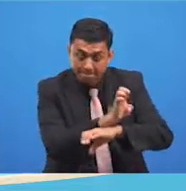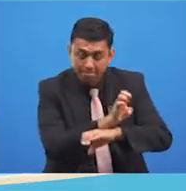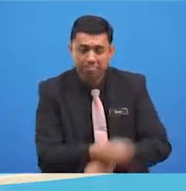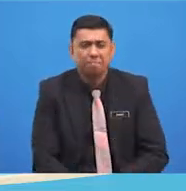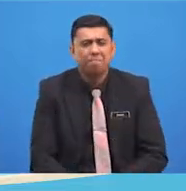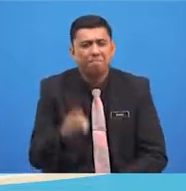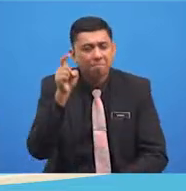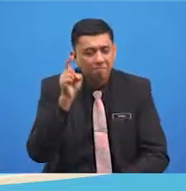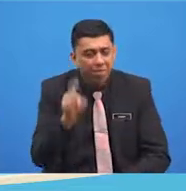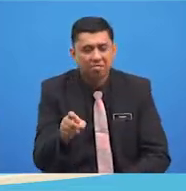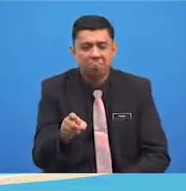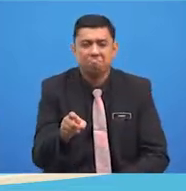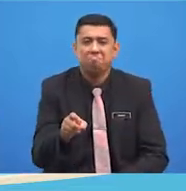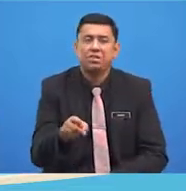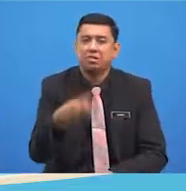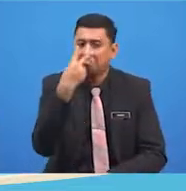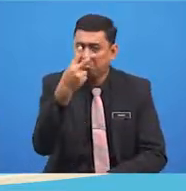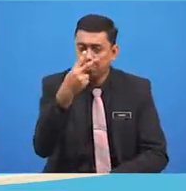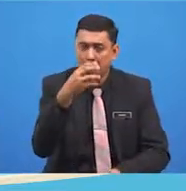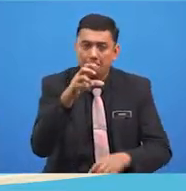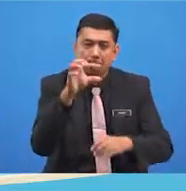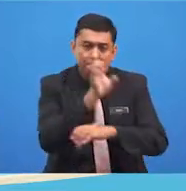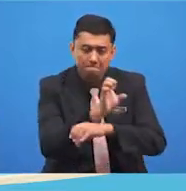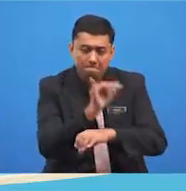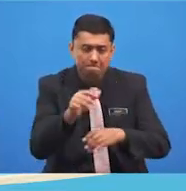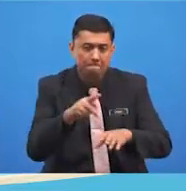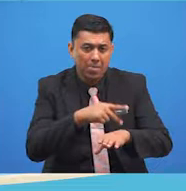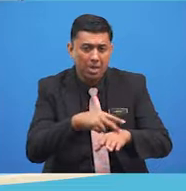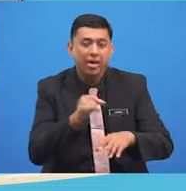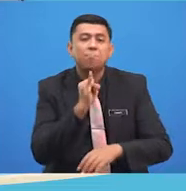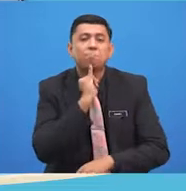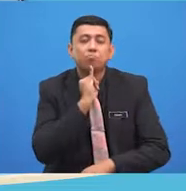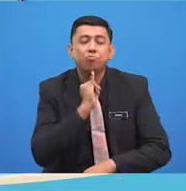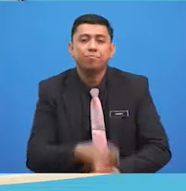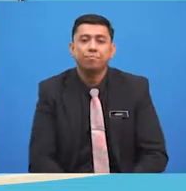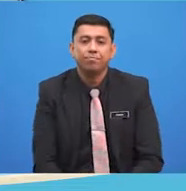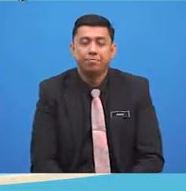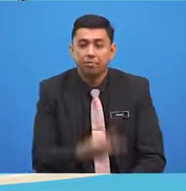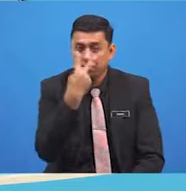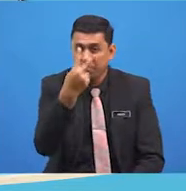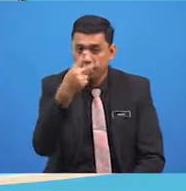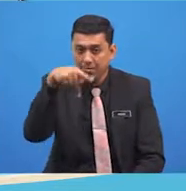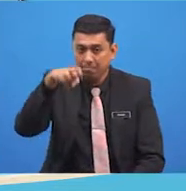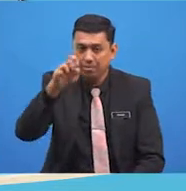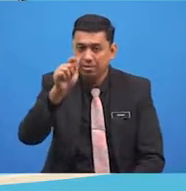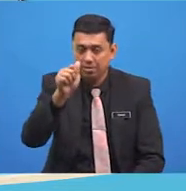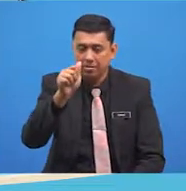Cikgu pasti kamu pernah melihat emas yang dipakai oleh ibu kamu. Jom kita lihat pada paparan peta yang ditayangkan.